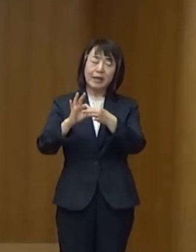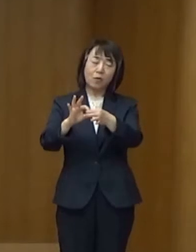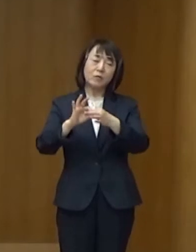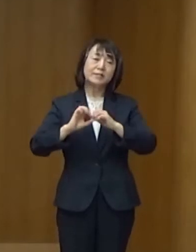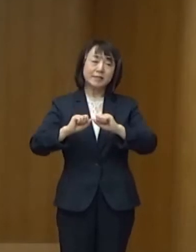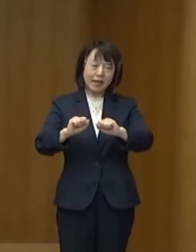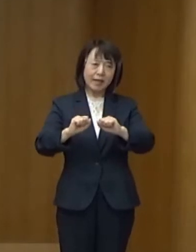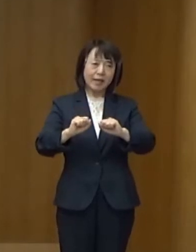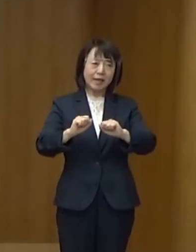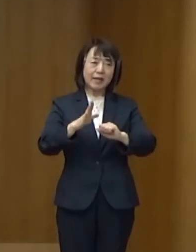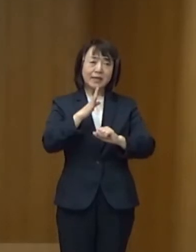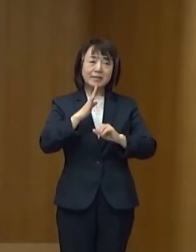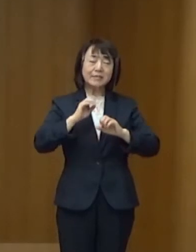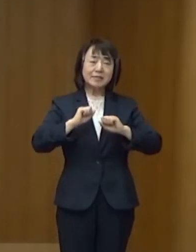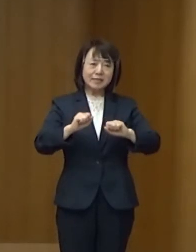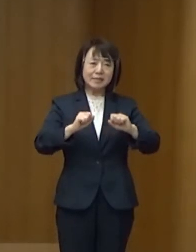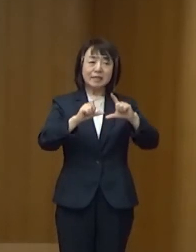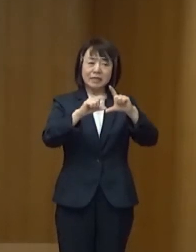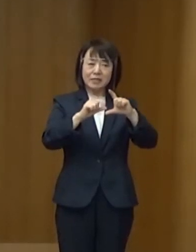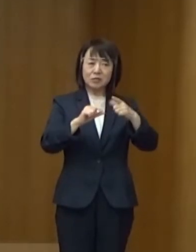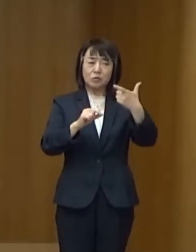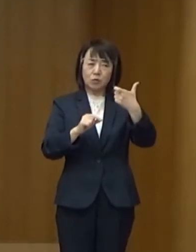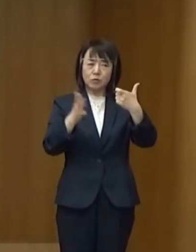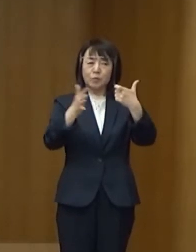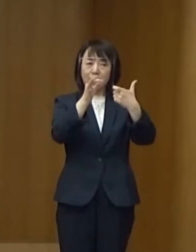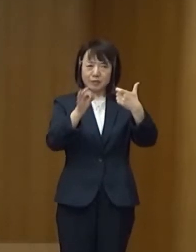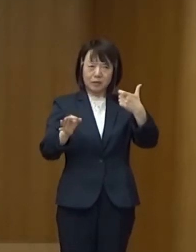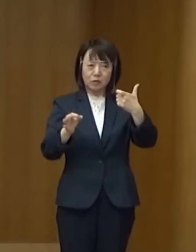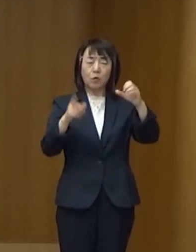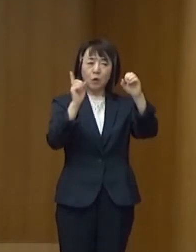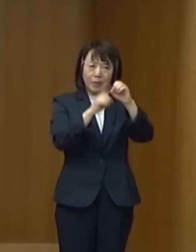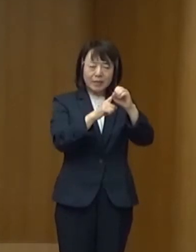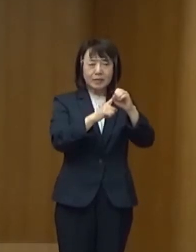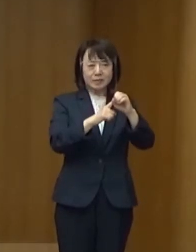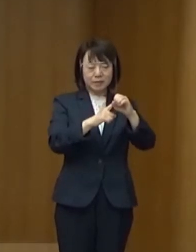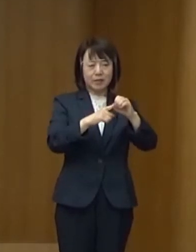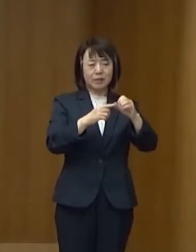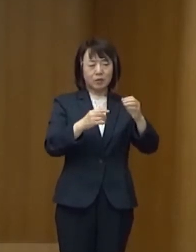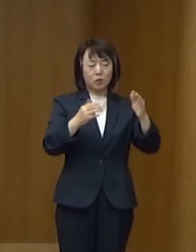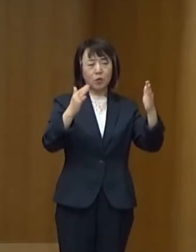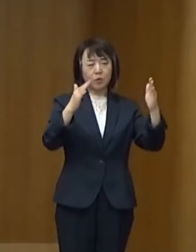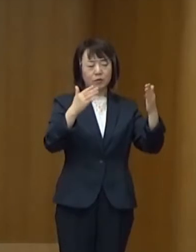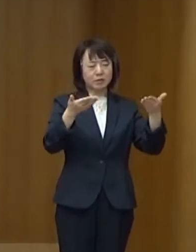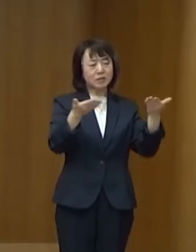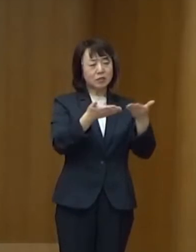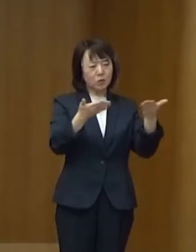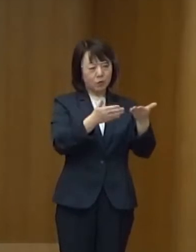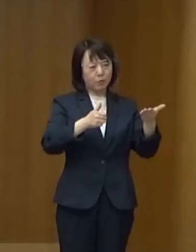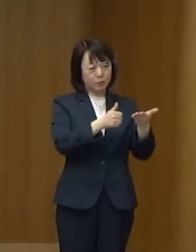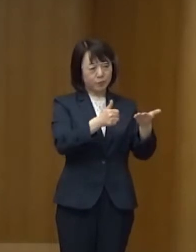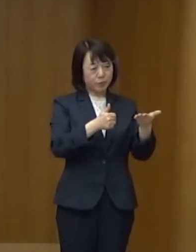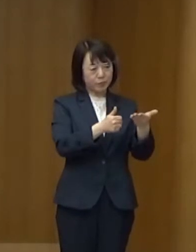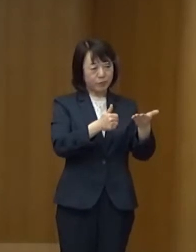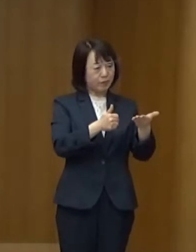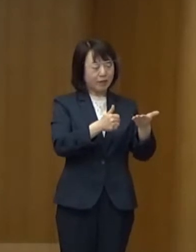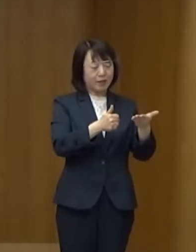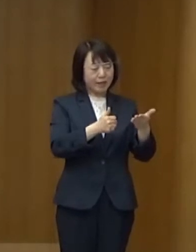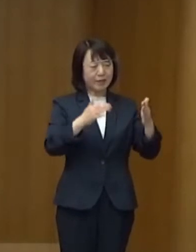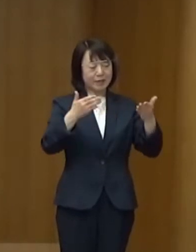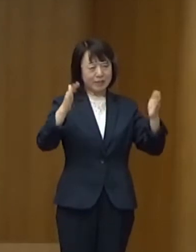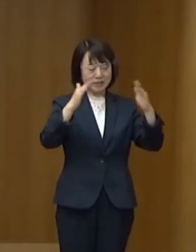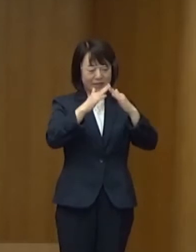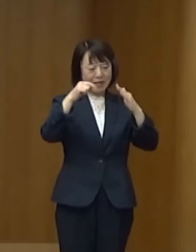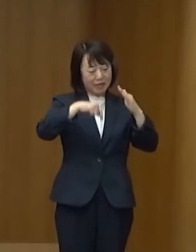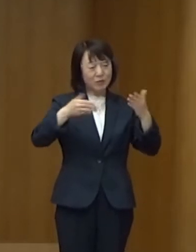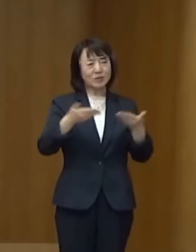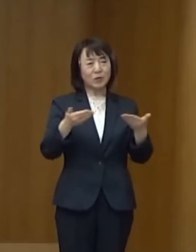、実施率6割を目指すテレワーク時差出勤の取り組みを進めてまいります。そして大勢が集